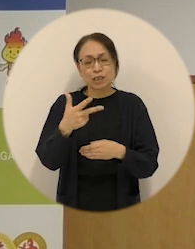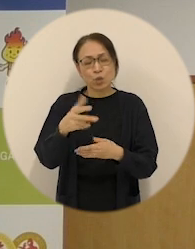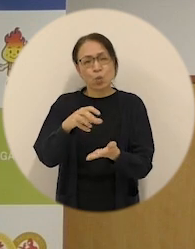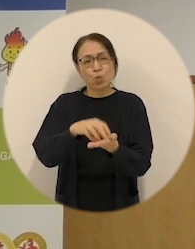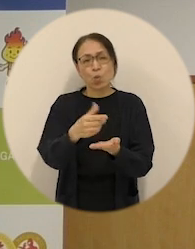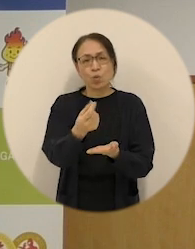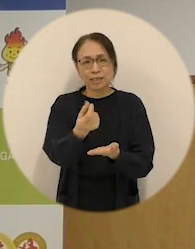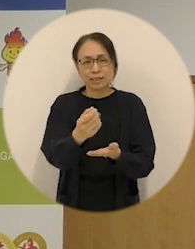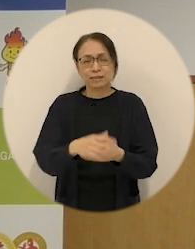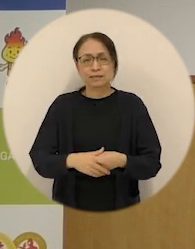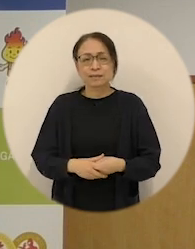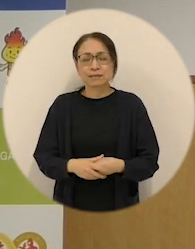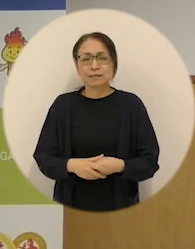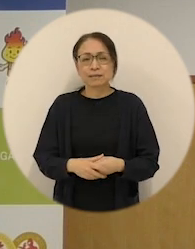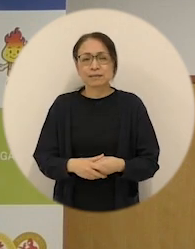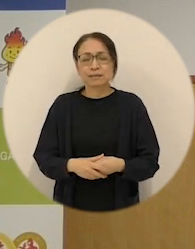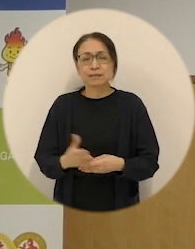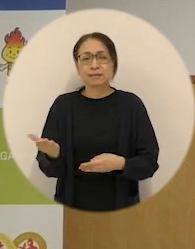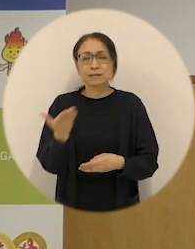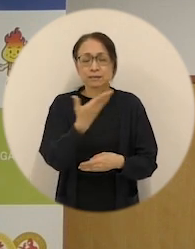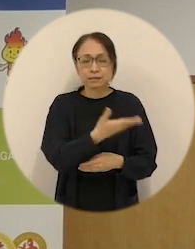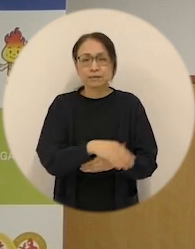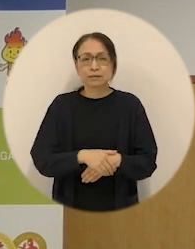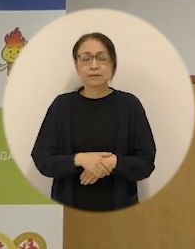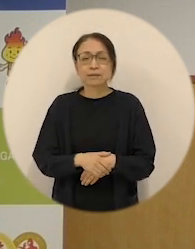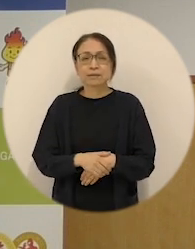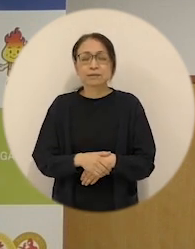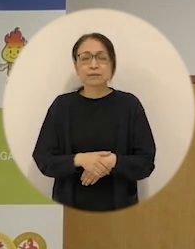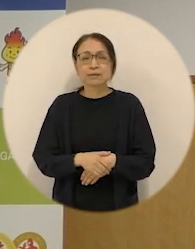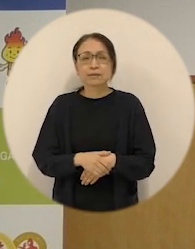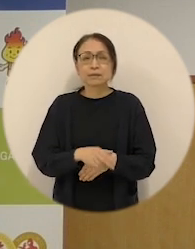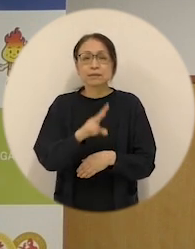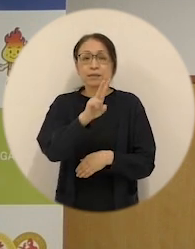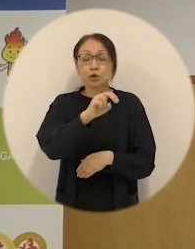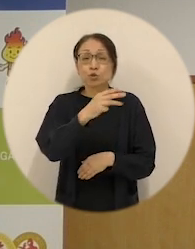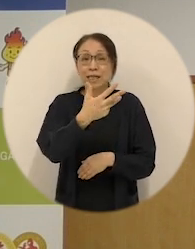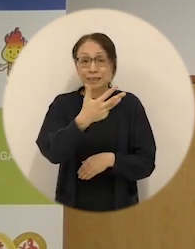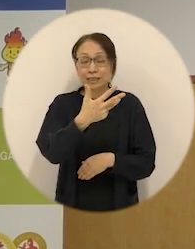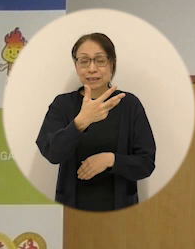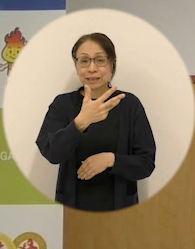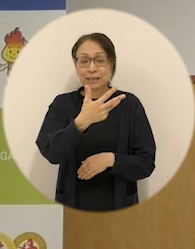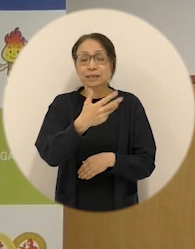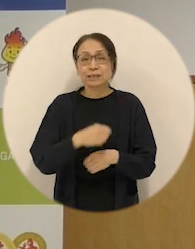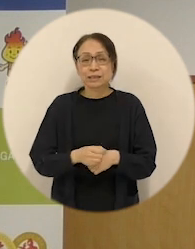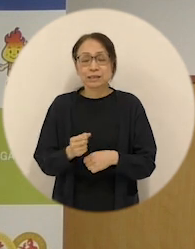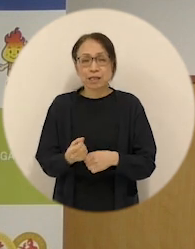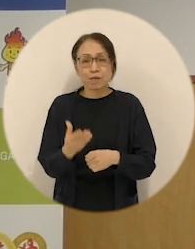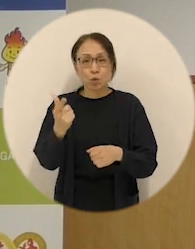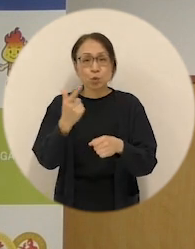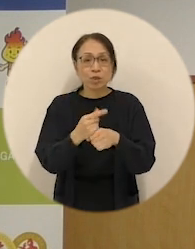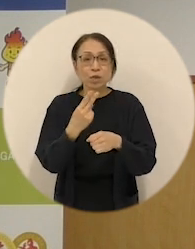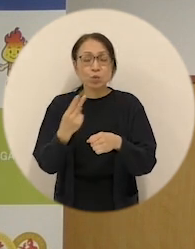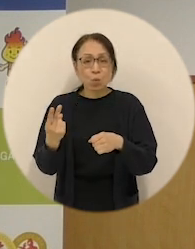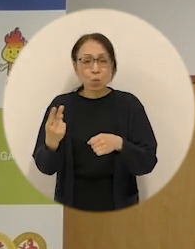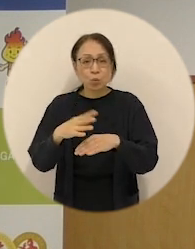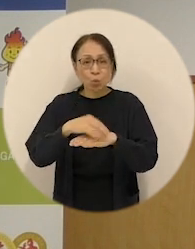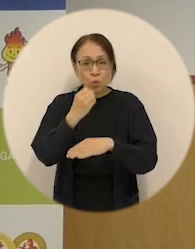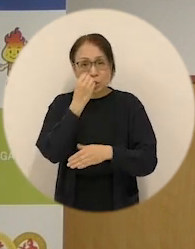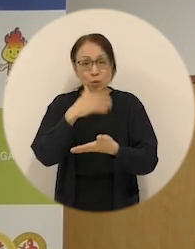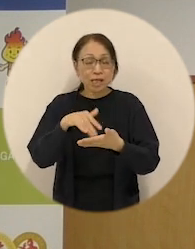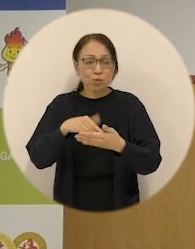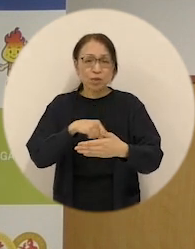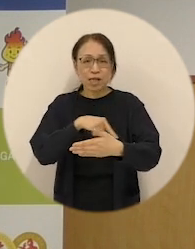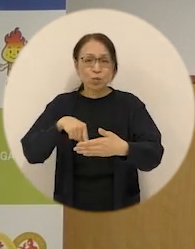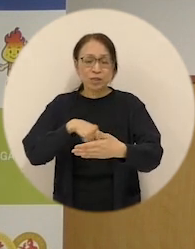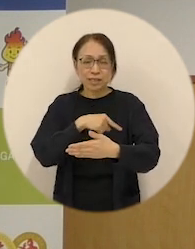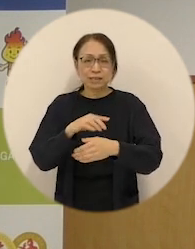。次に議案第28号令和6年度当初予算の概要についてであ